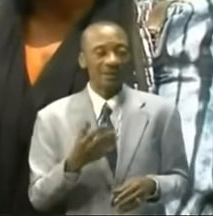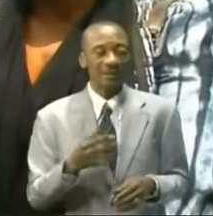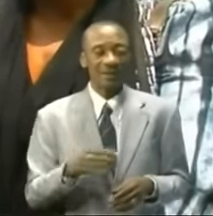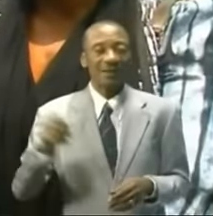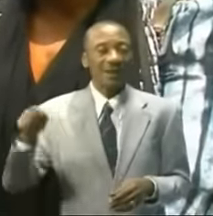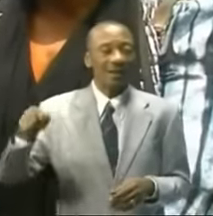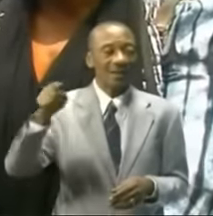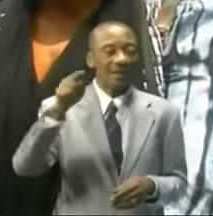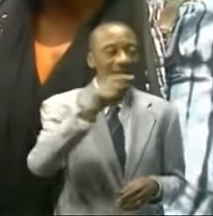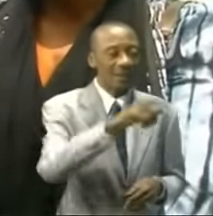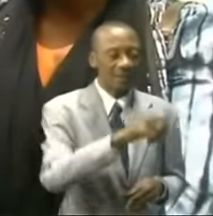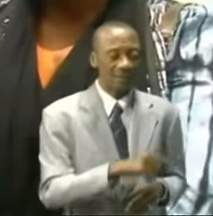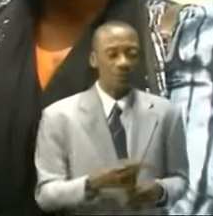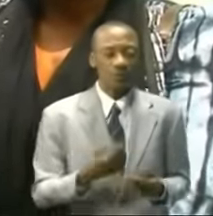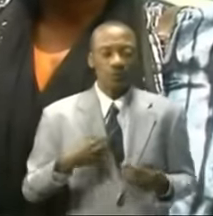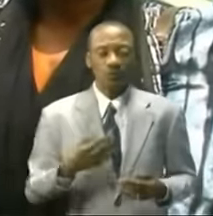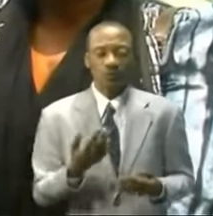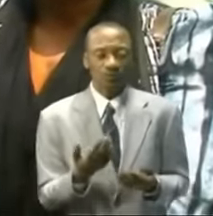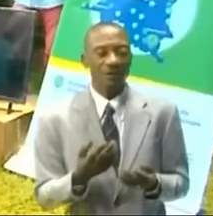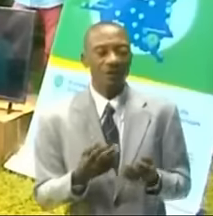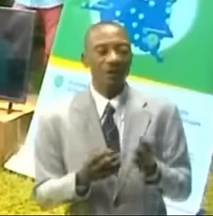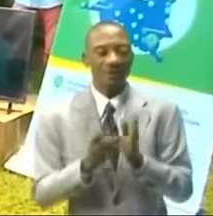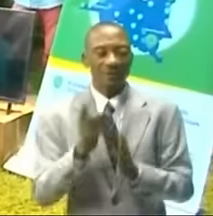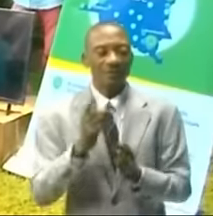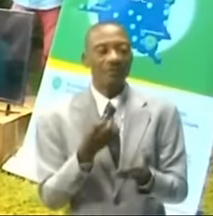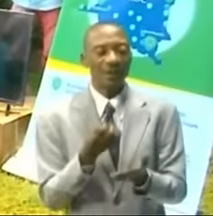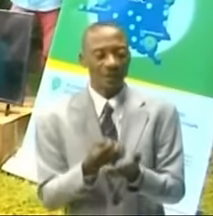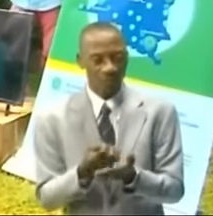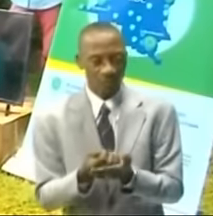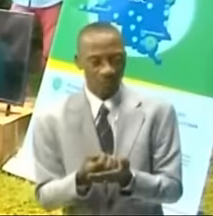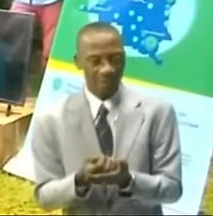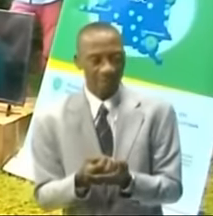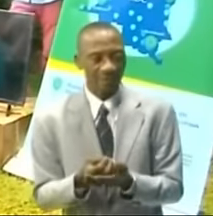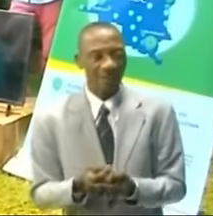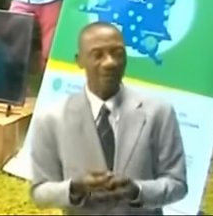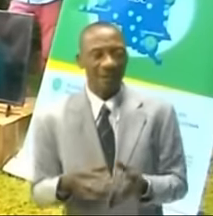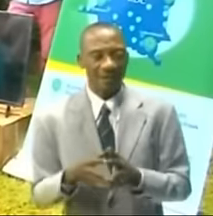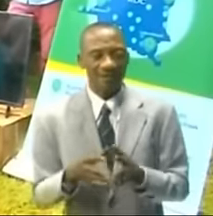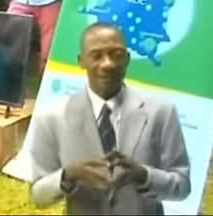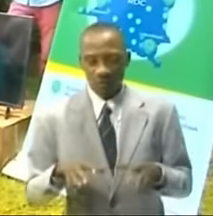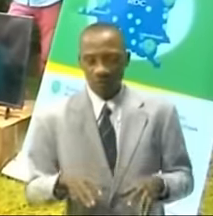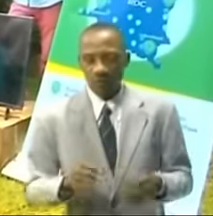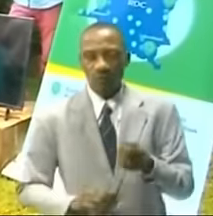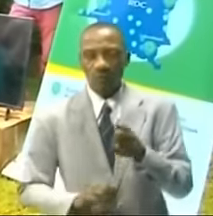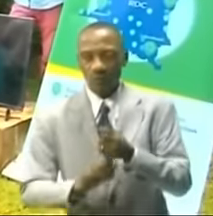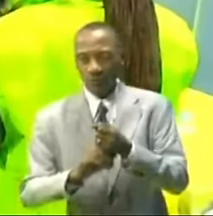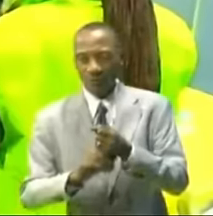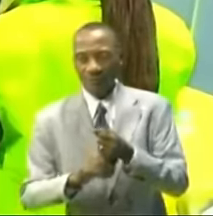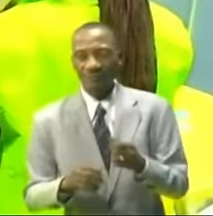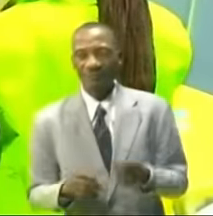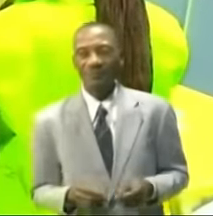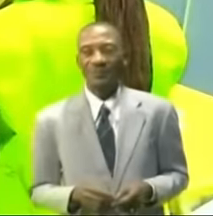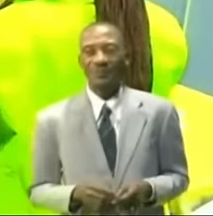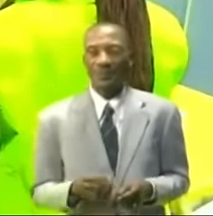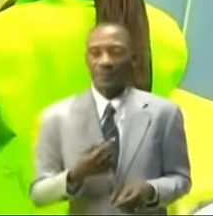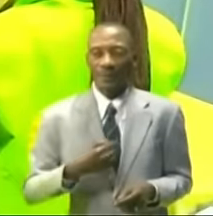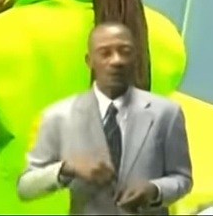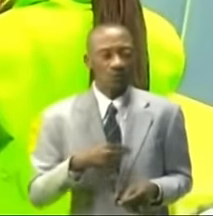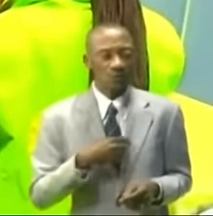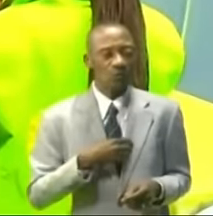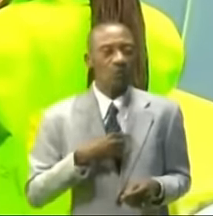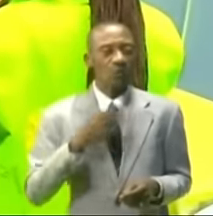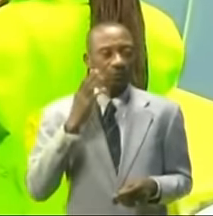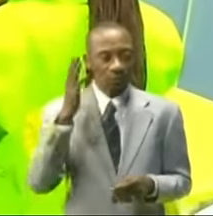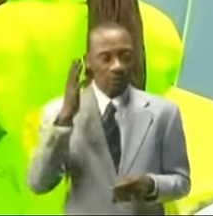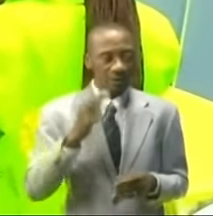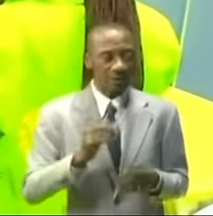développement économique sans l'énergie durable, sans le développement durable, on n'aura pas de